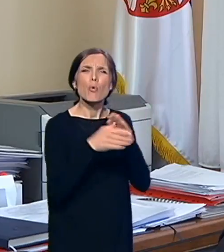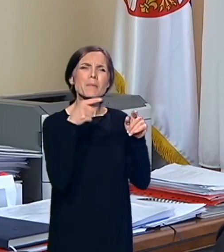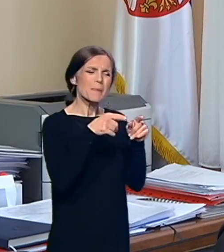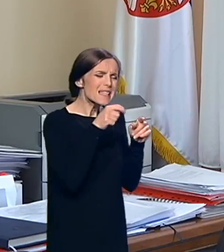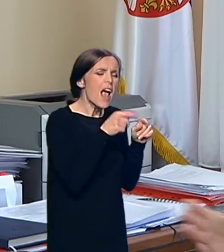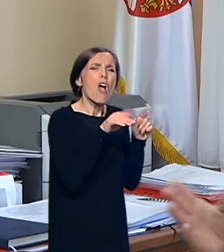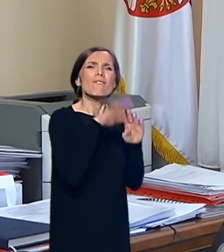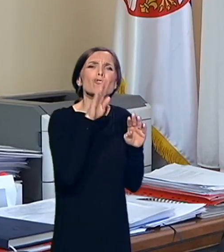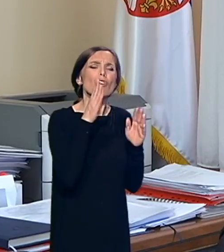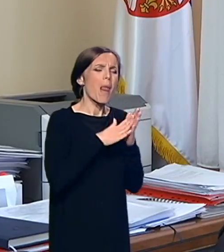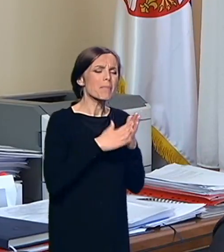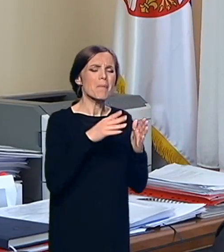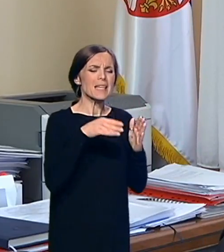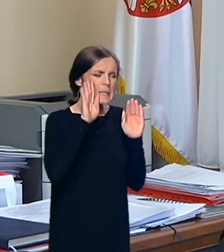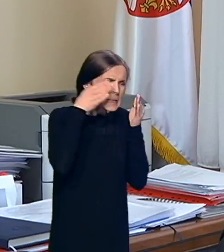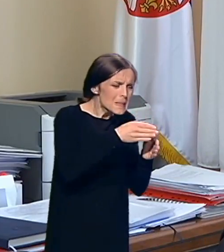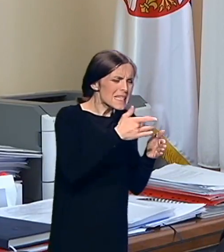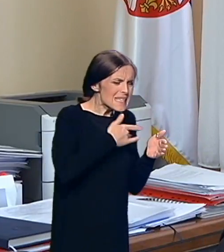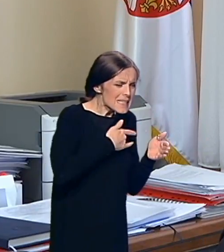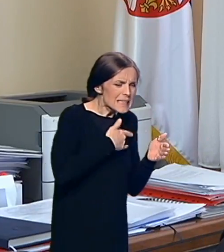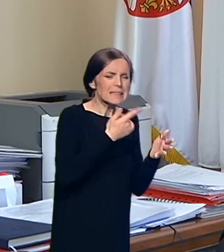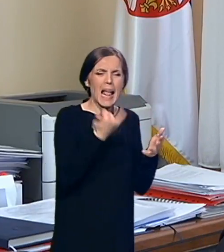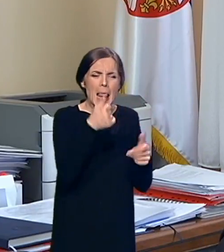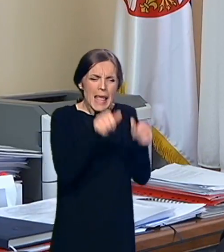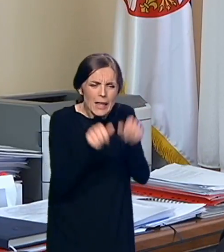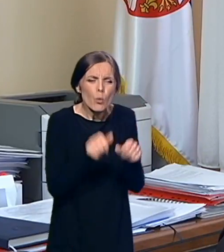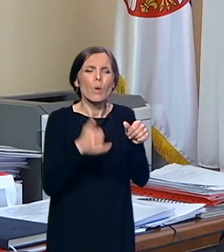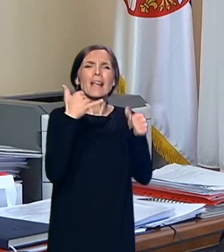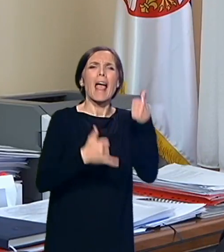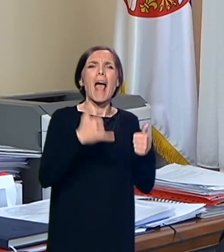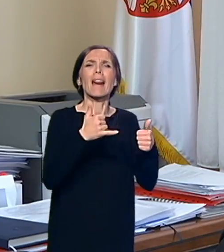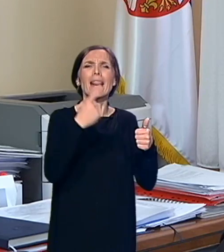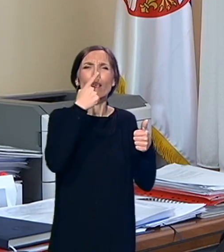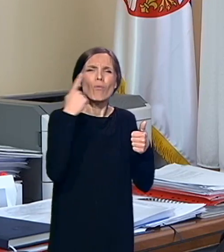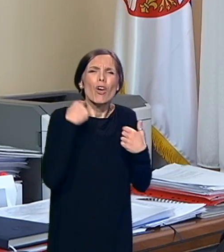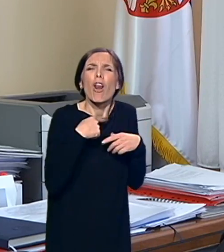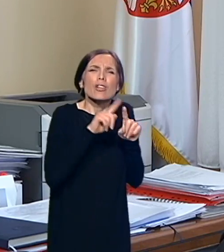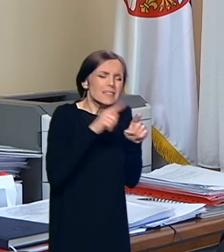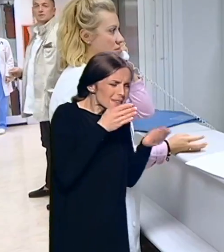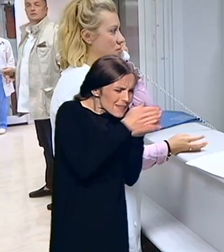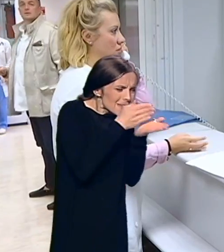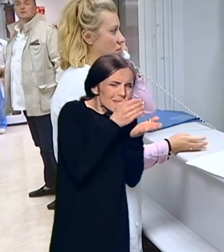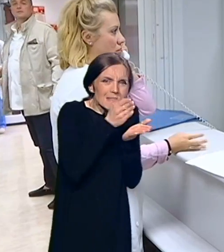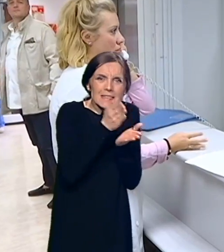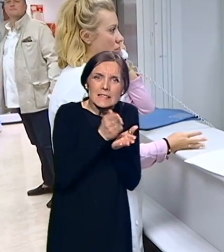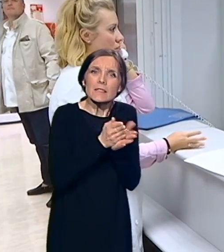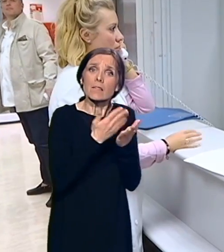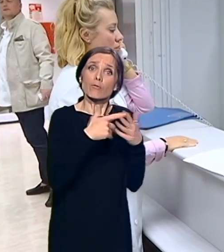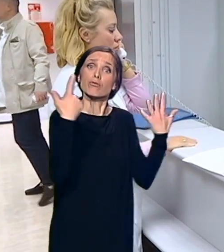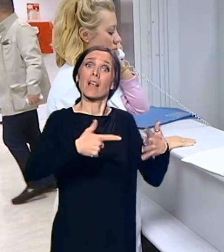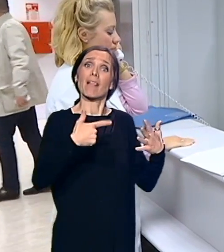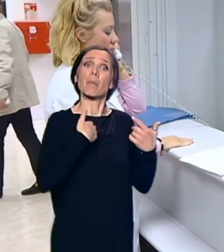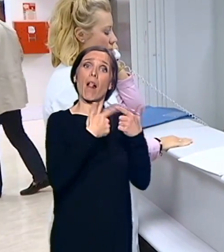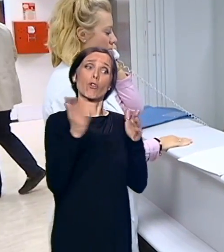subspecijalizacija i opštih specijalizacija koje su deficitarne u zdravstvenom sistemu Republike Srbije. Ne odlaze samo lekari